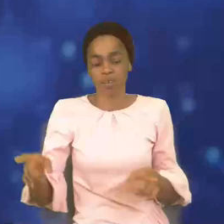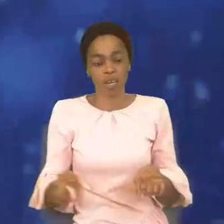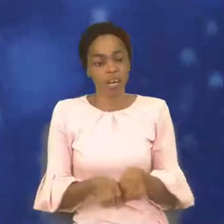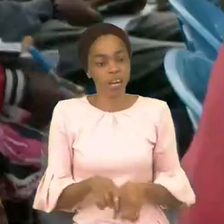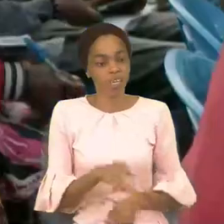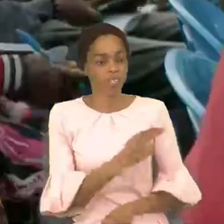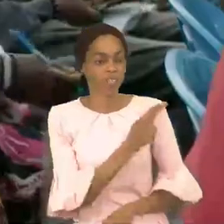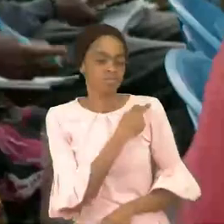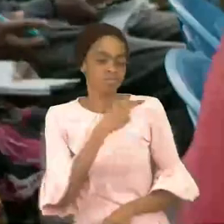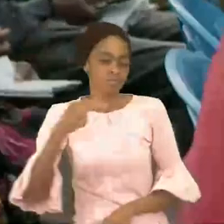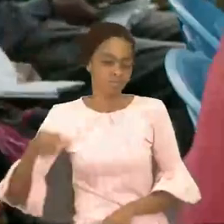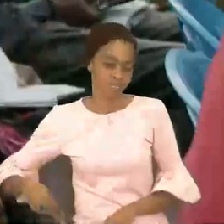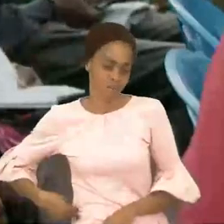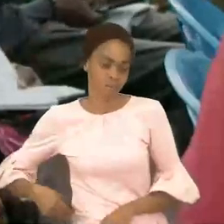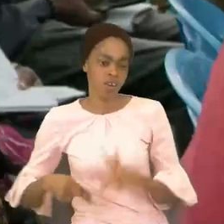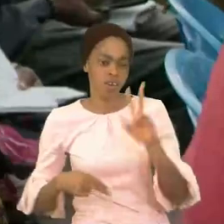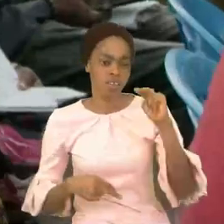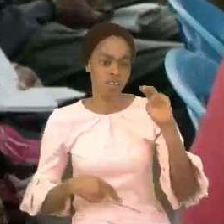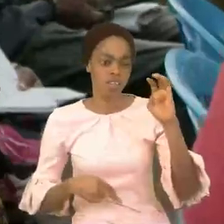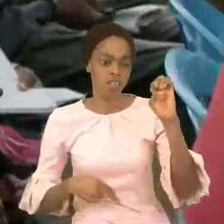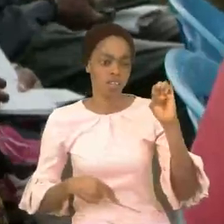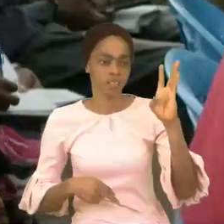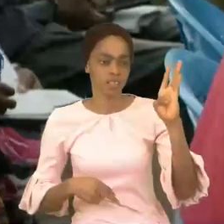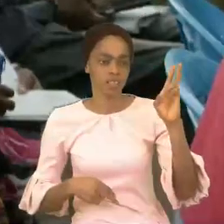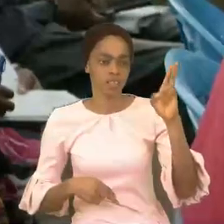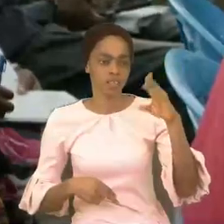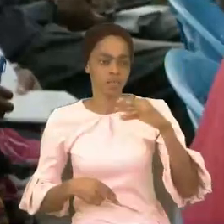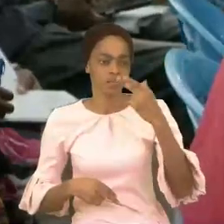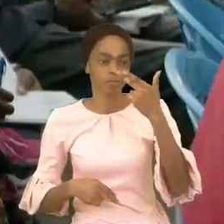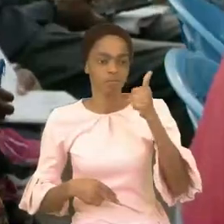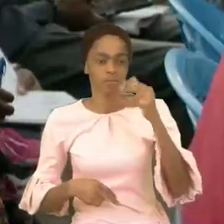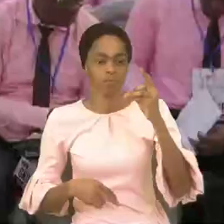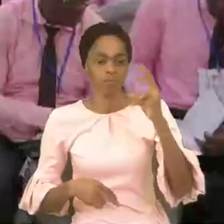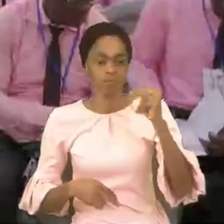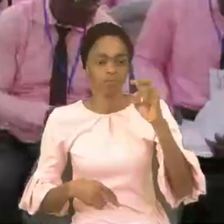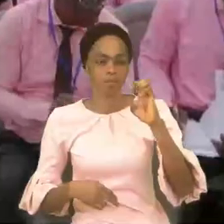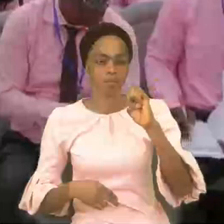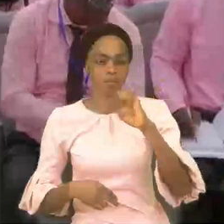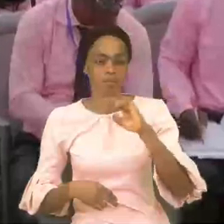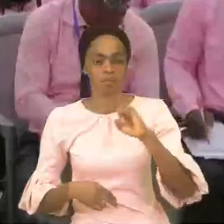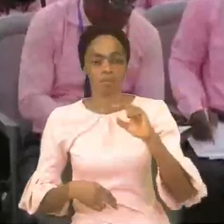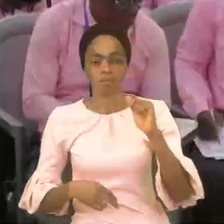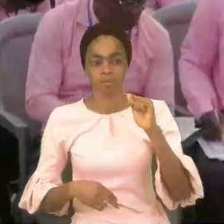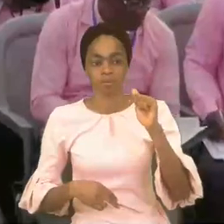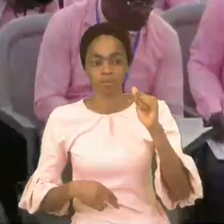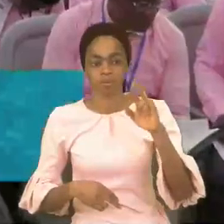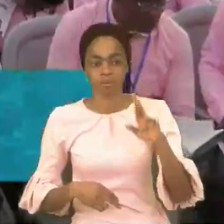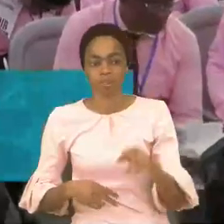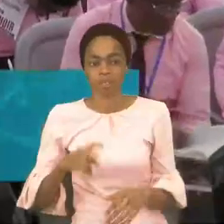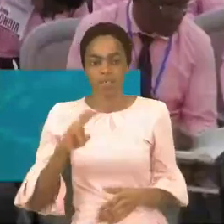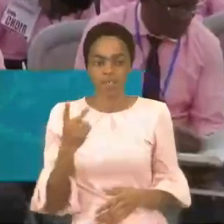un feu de paille, comme la foi de Nebuchadnezzar. 2 Rois 17.